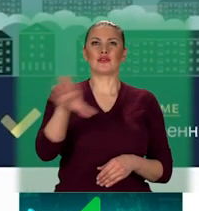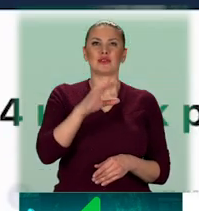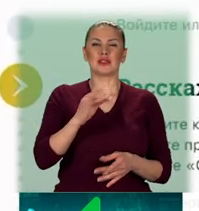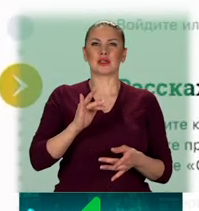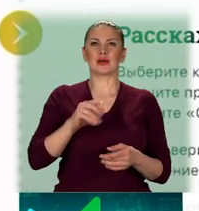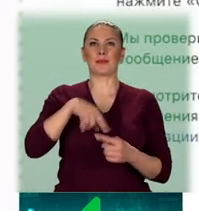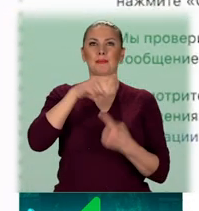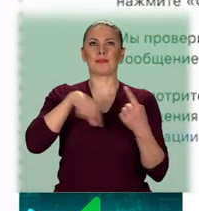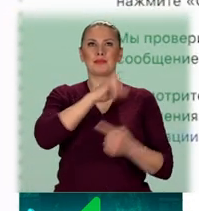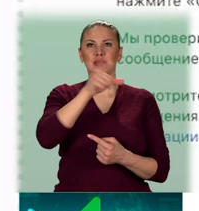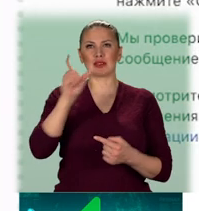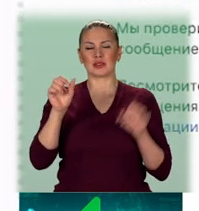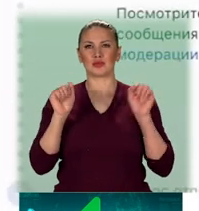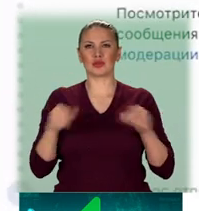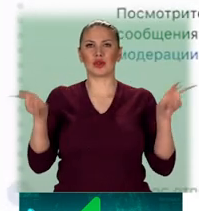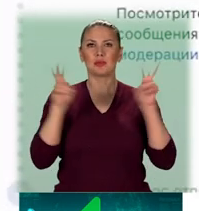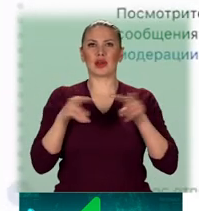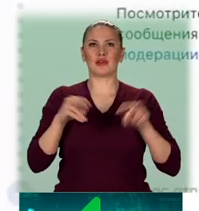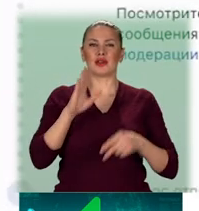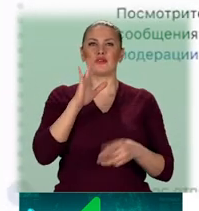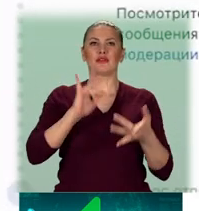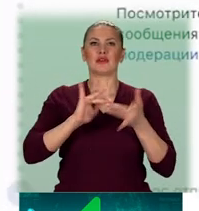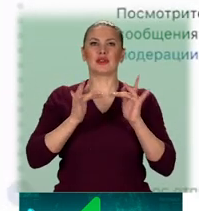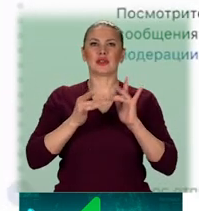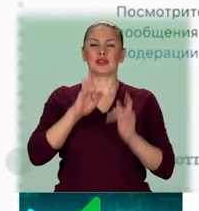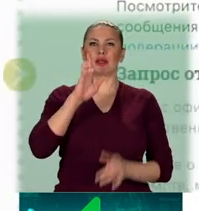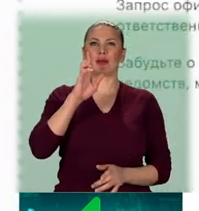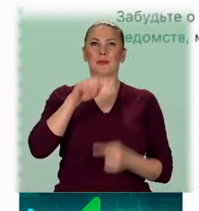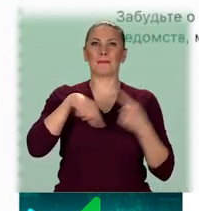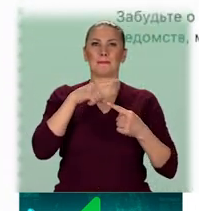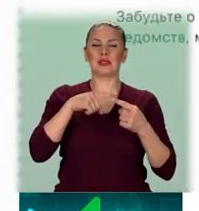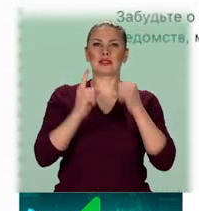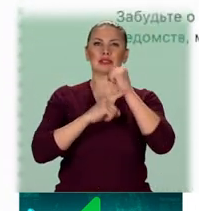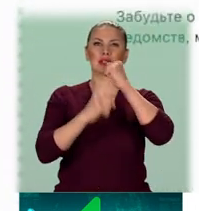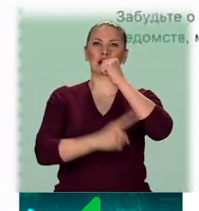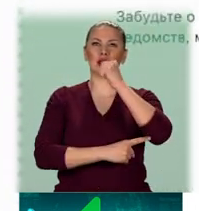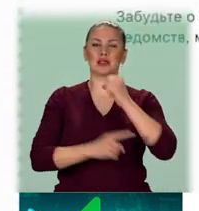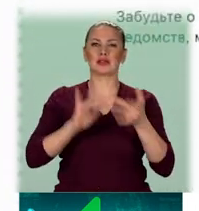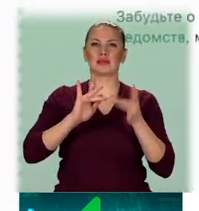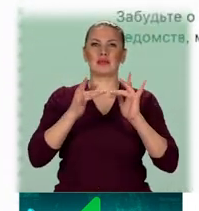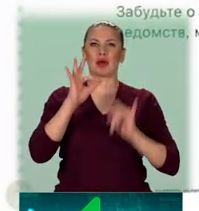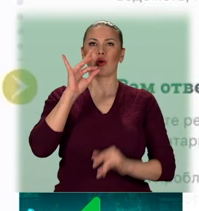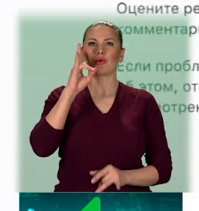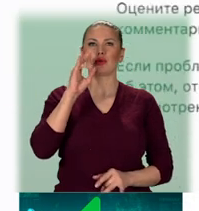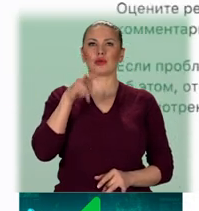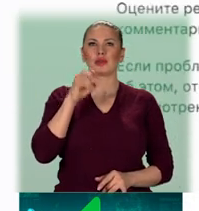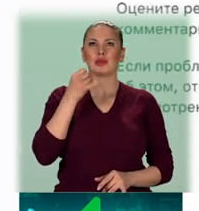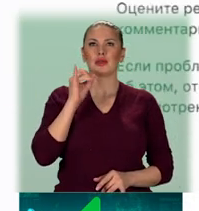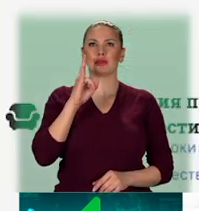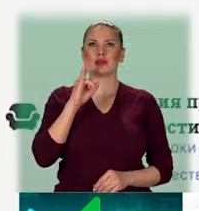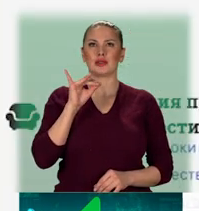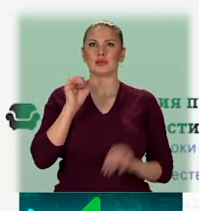интернет-платформа «Бизнес Сахалин Онлайн». Зайдя на нее, можно получить подробную информацию о мерах поддержки и задать интересующие